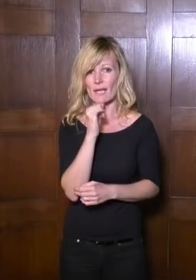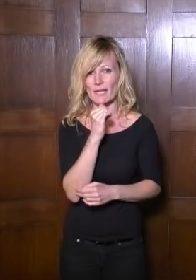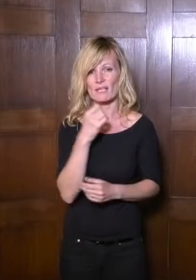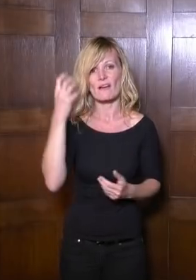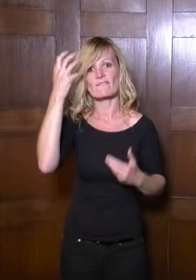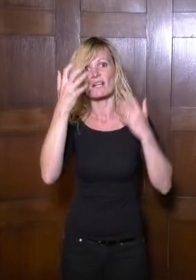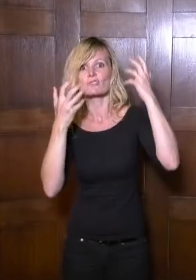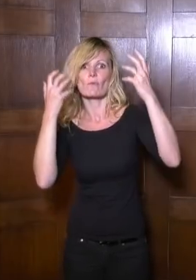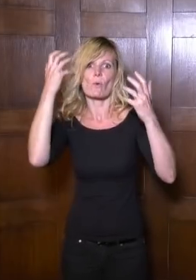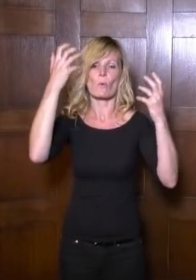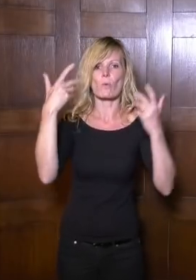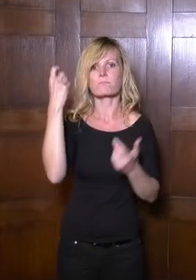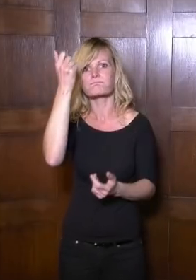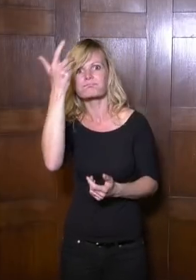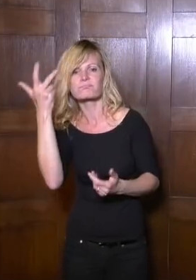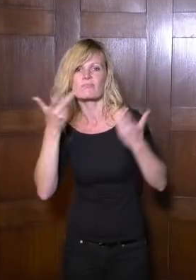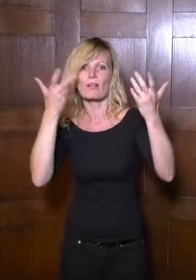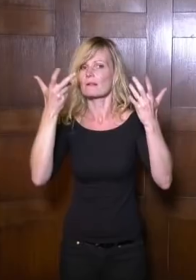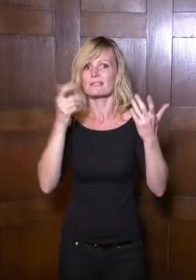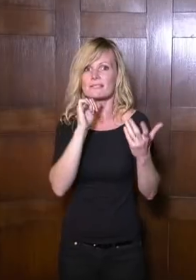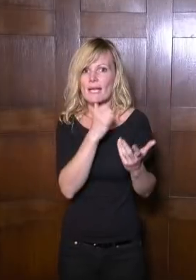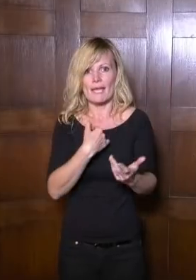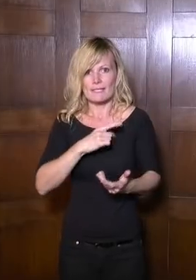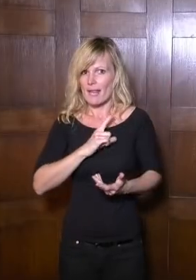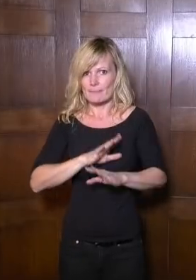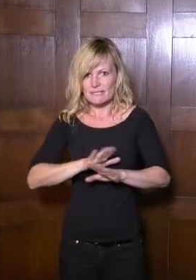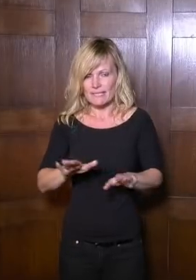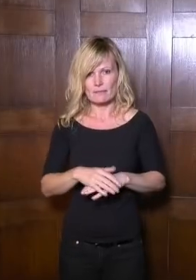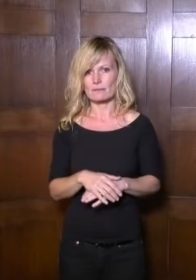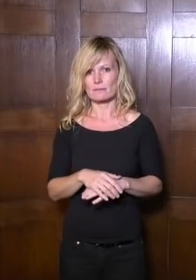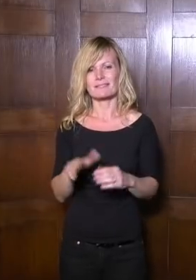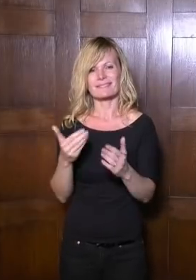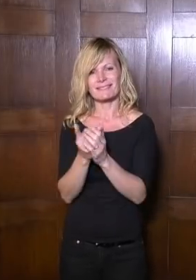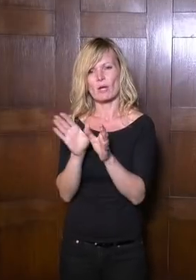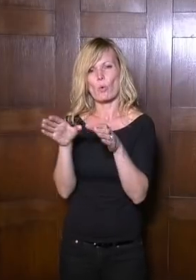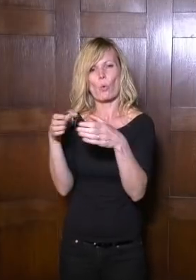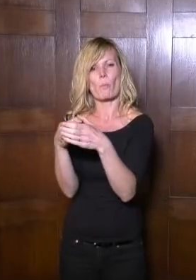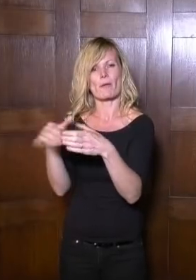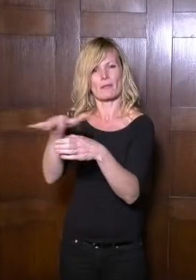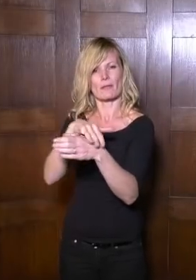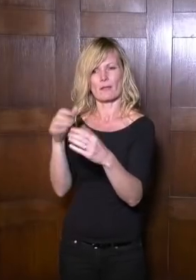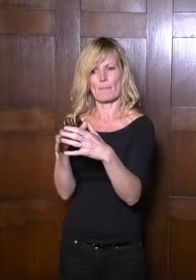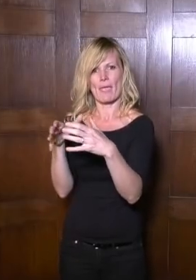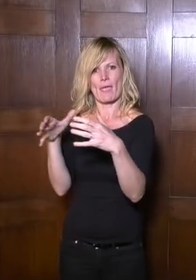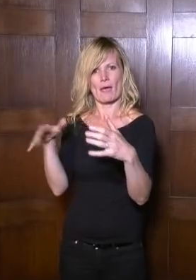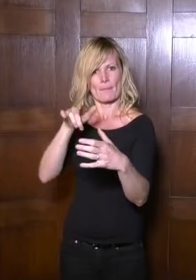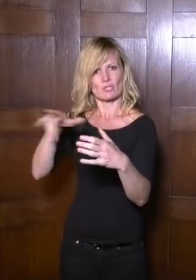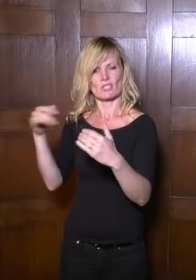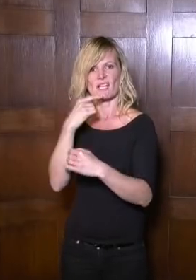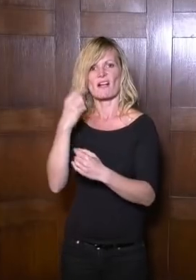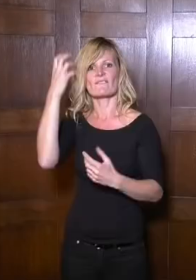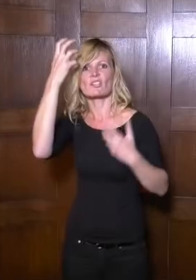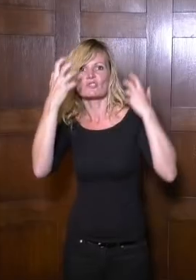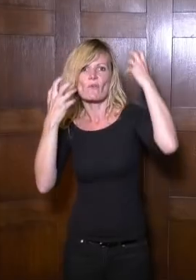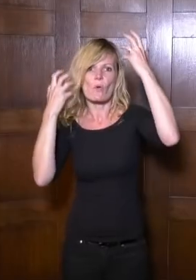Verschwörungstheoretiker. Eine immer wiederkehrende größere Gruppe benutzt diesen Begriff Verschwörungstheoretiker. Wer andere